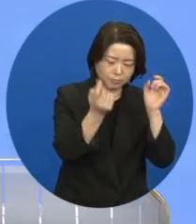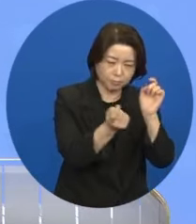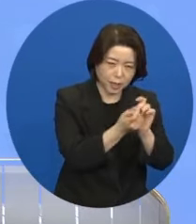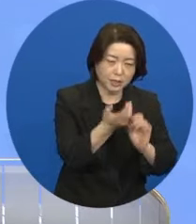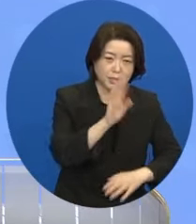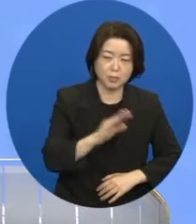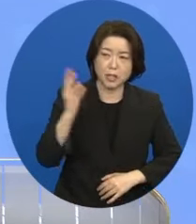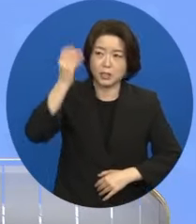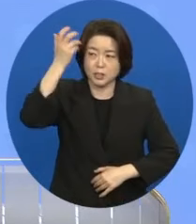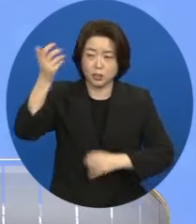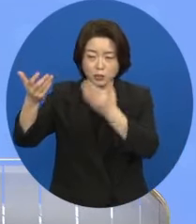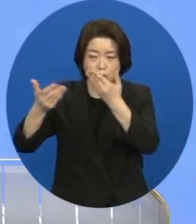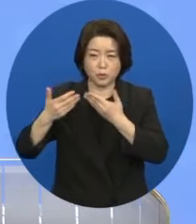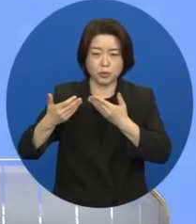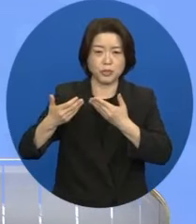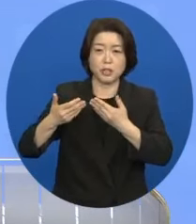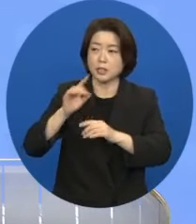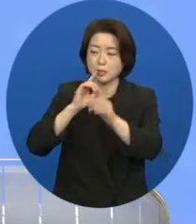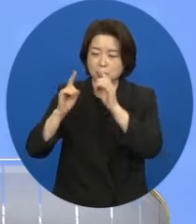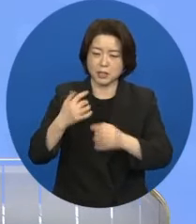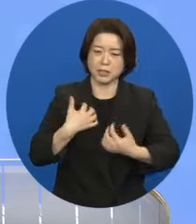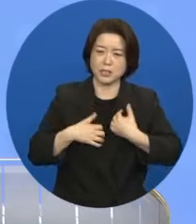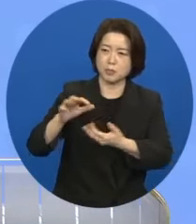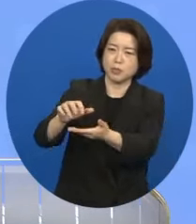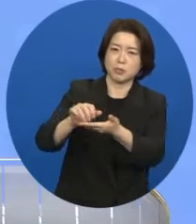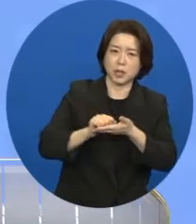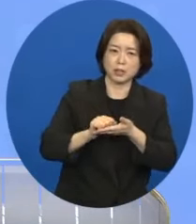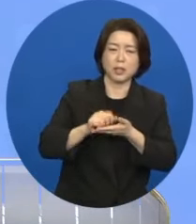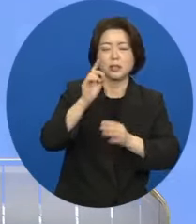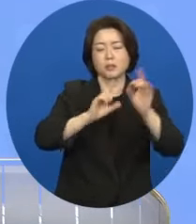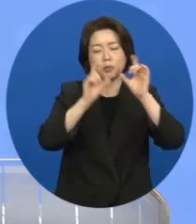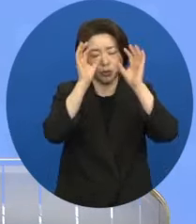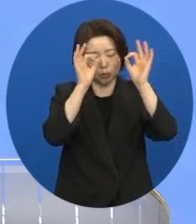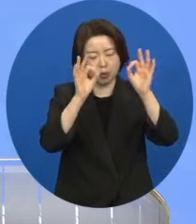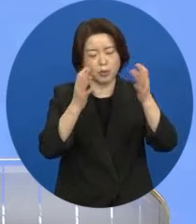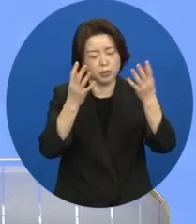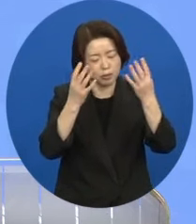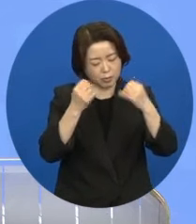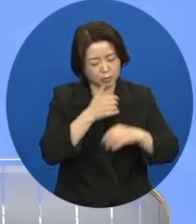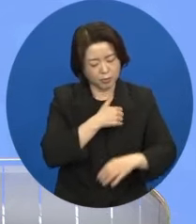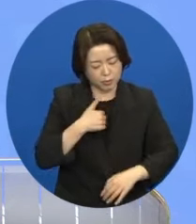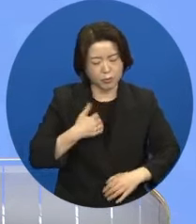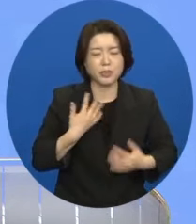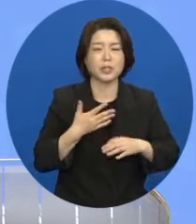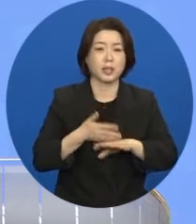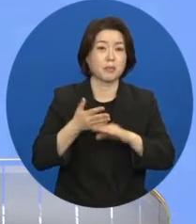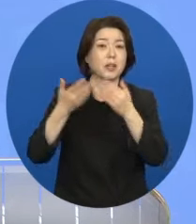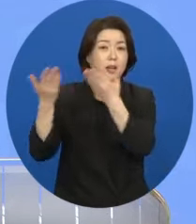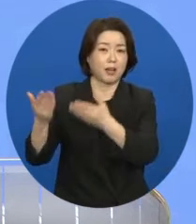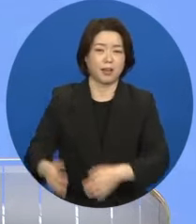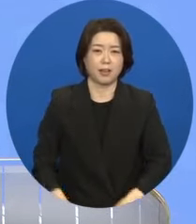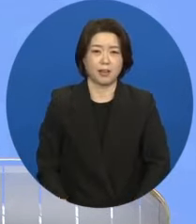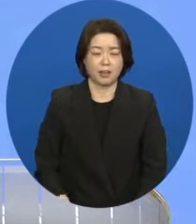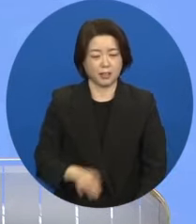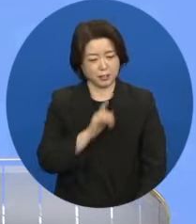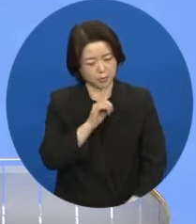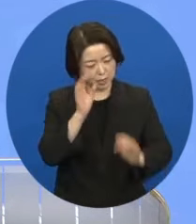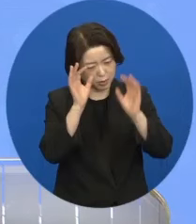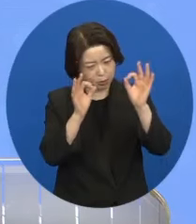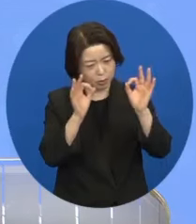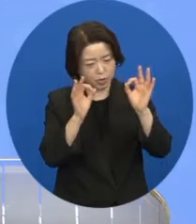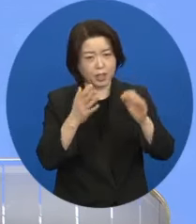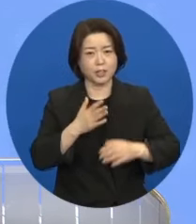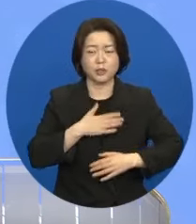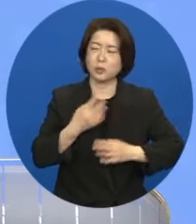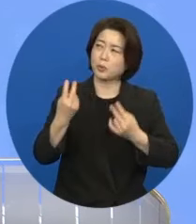기쁨으로 말씀을 받아들이는 것이 얼마나 감사한지 몰라요 저는이 말씀을 역시 묵상하면서 저에게도 오래 돌아보니